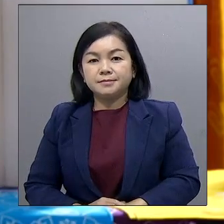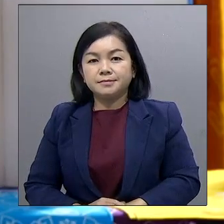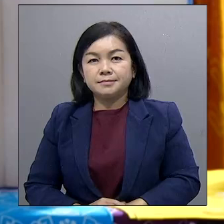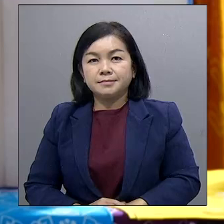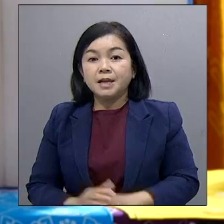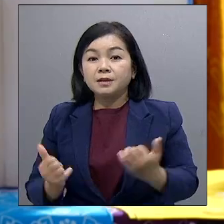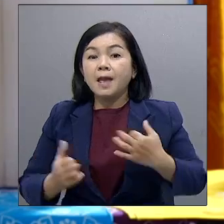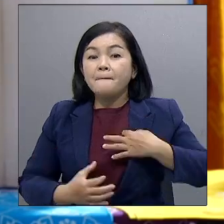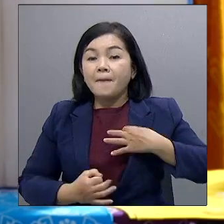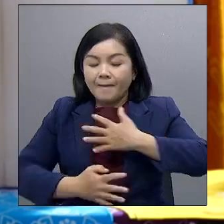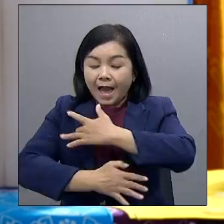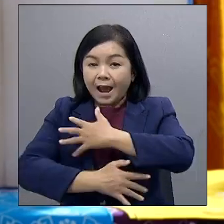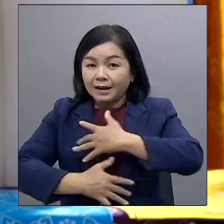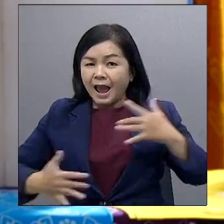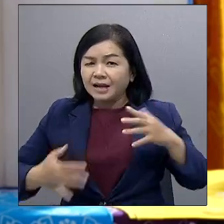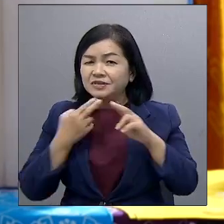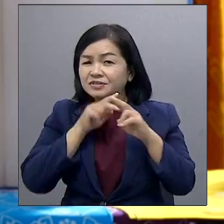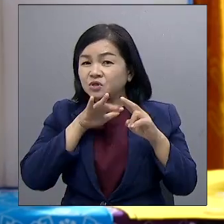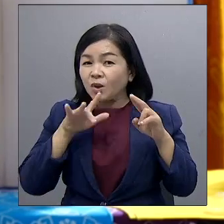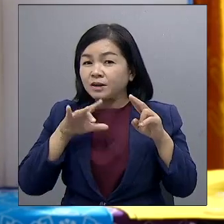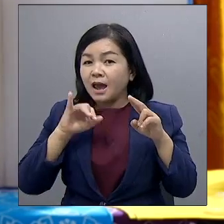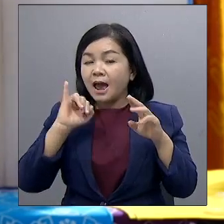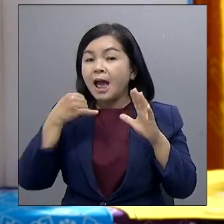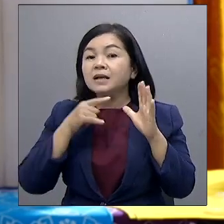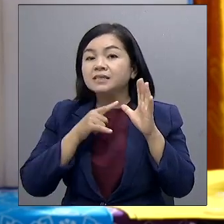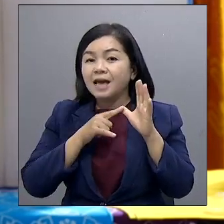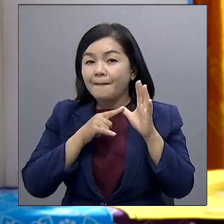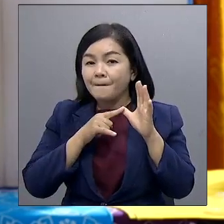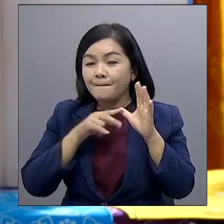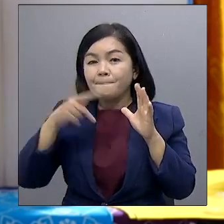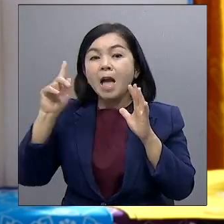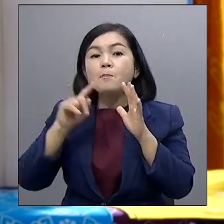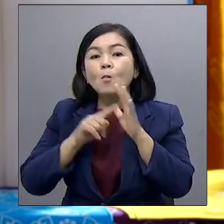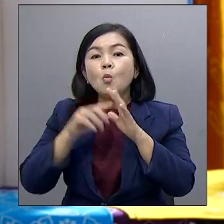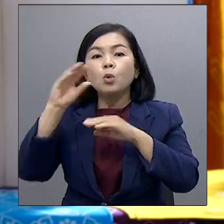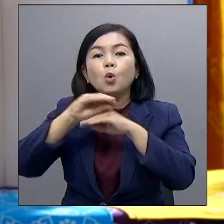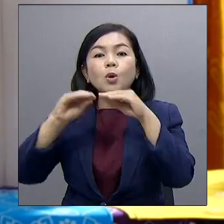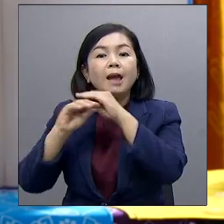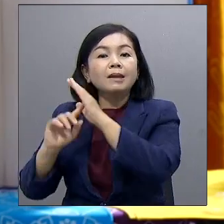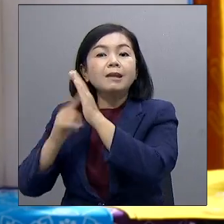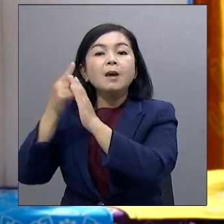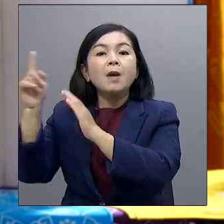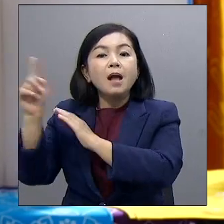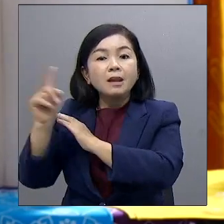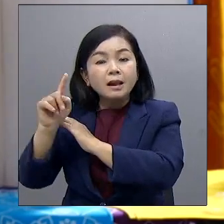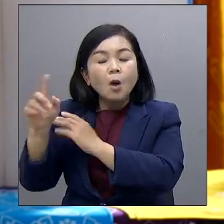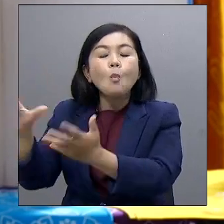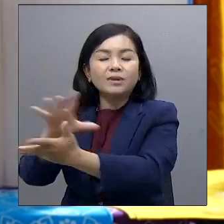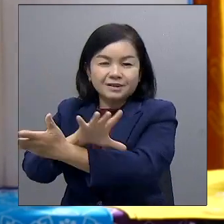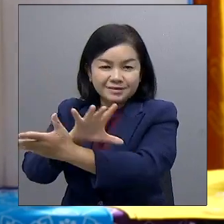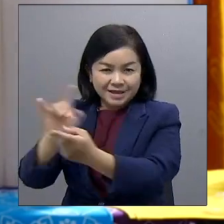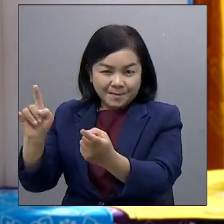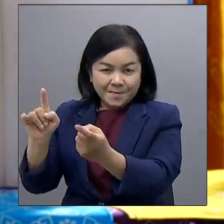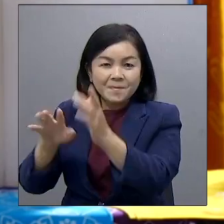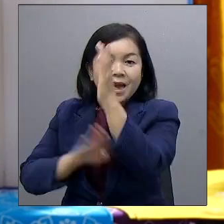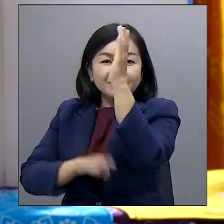อ่าผ้าลายจำปูนพูงนะคะเป็นผ้าที่ริเริ่มโครงการนี้มาจากอ่าสำนักงานวัฒนธรรมจังหวัด